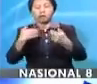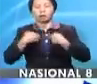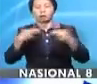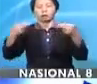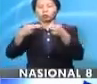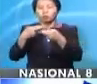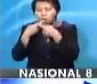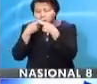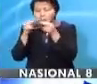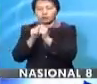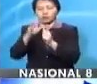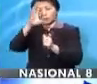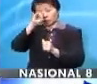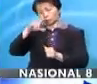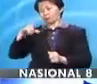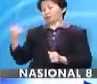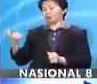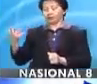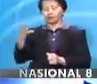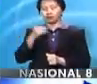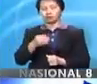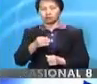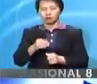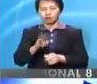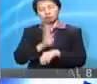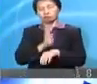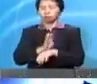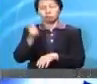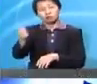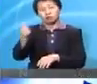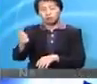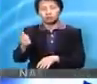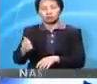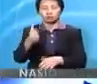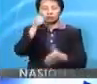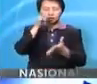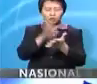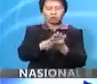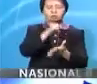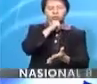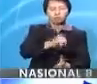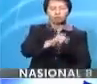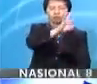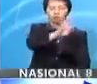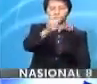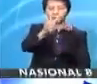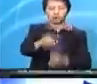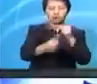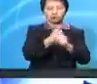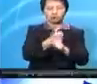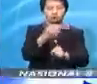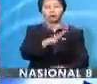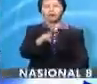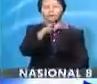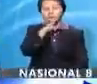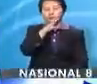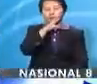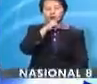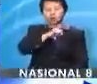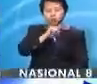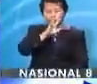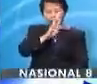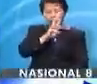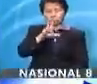hubungan sulit dengan lelaki lain serta membomohnya sendiri. Isteri suspek berusia 44 tahun dan ibunya 63